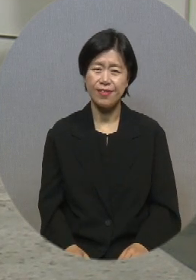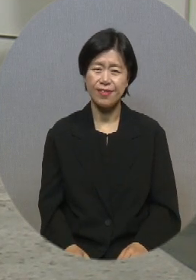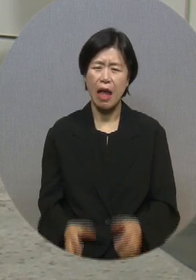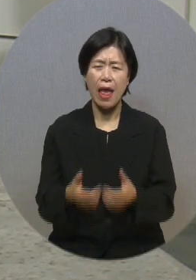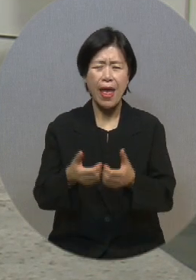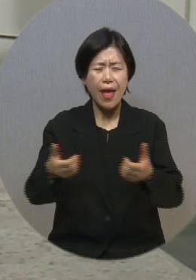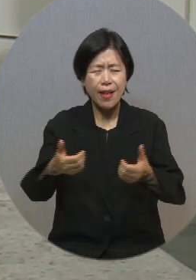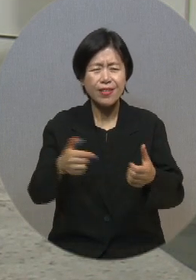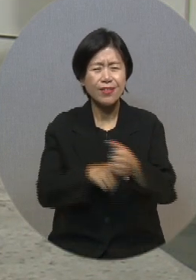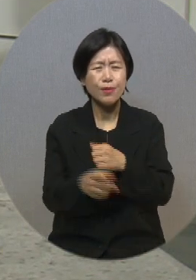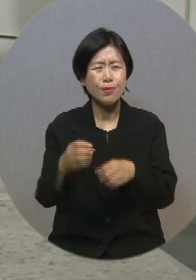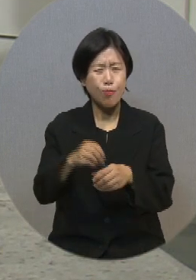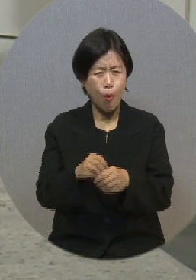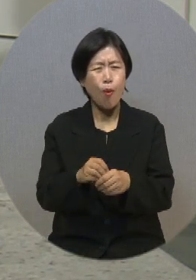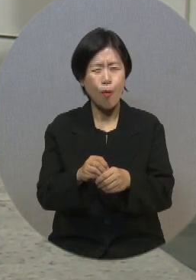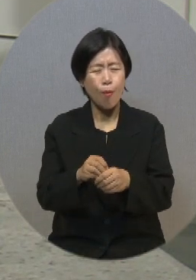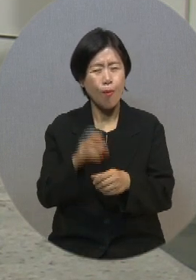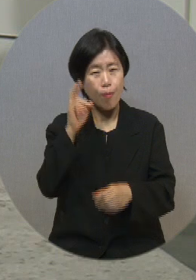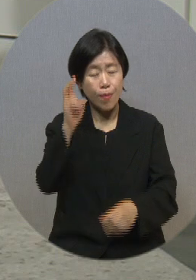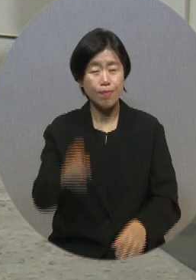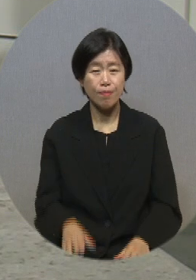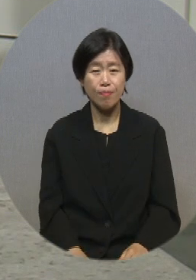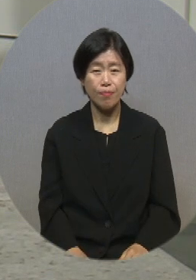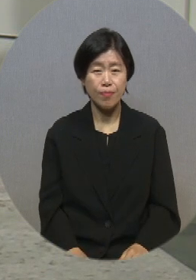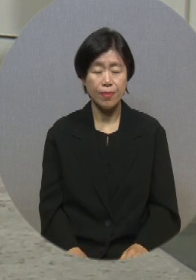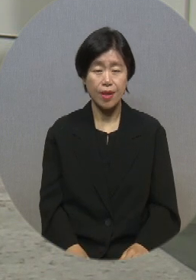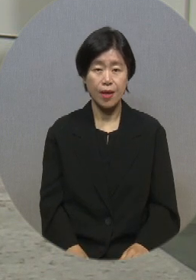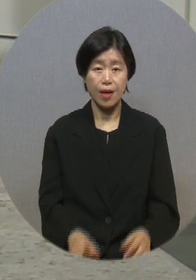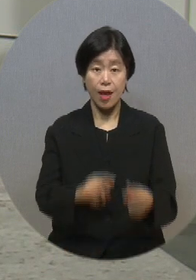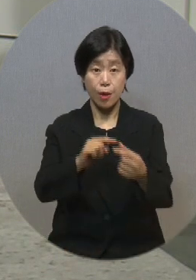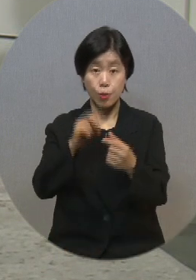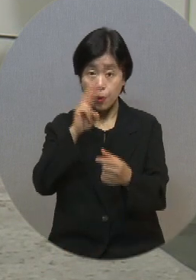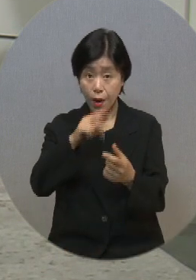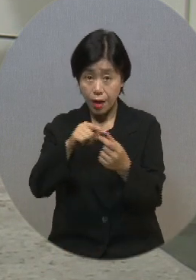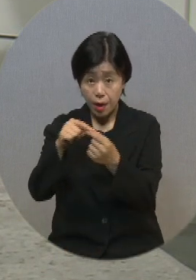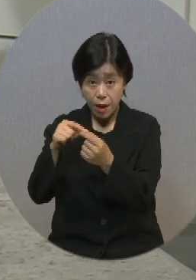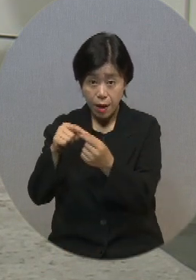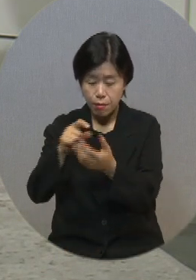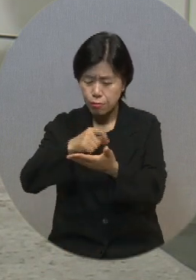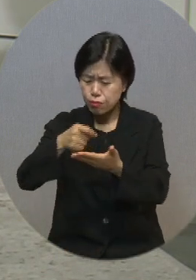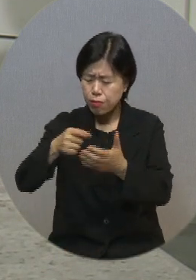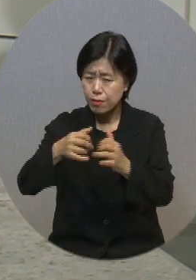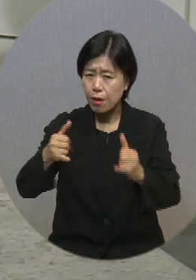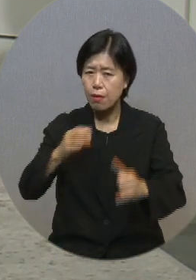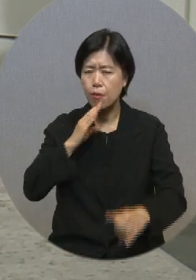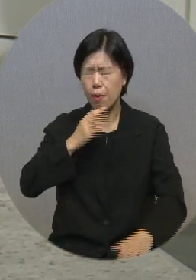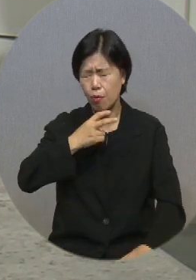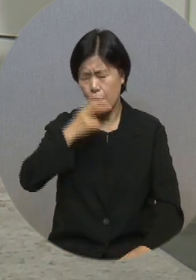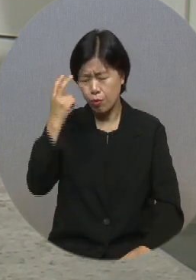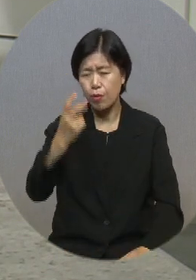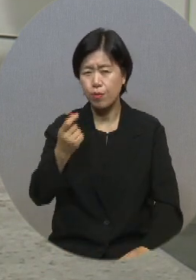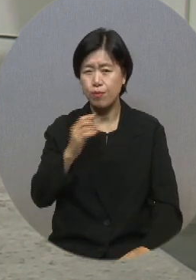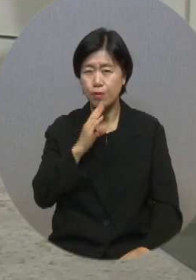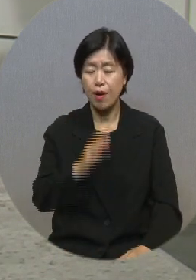그 파란 낙엽이라는 네 글자만 들어도 벌써 왠지 마음이 너무 움직이고 네, 빨리